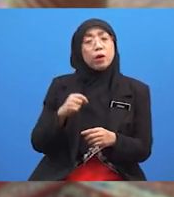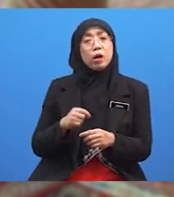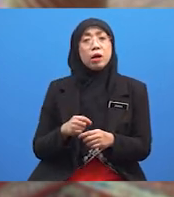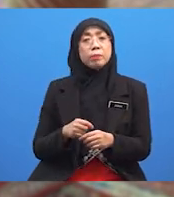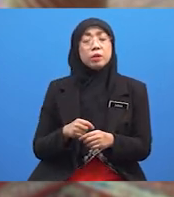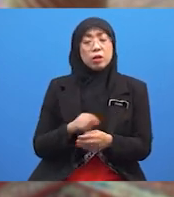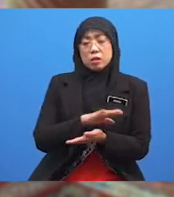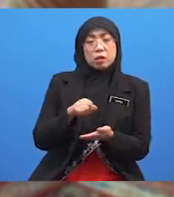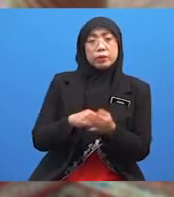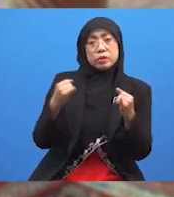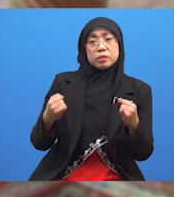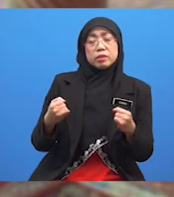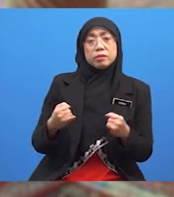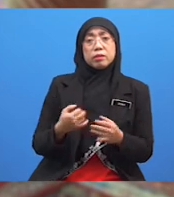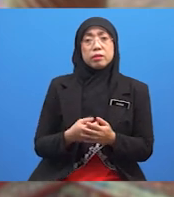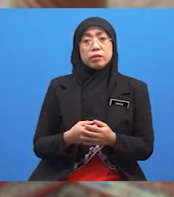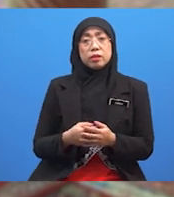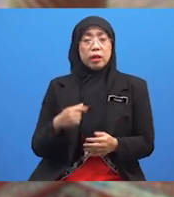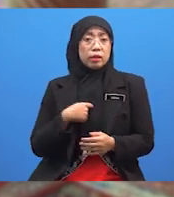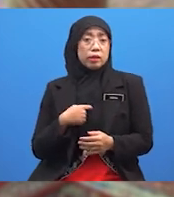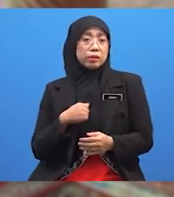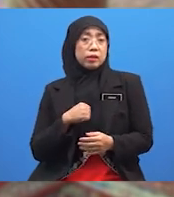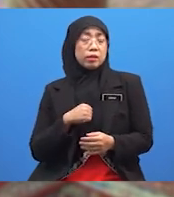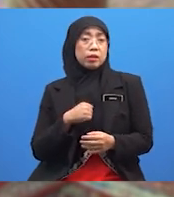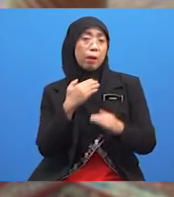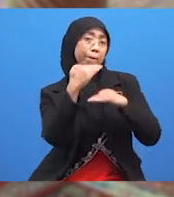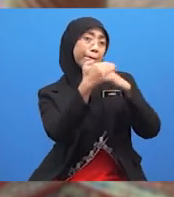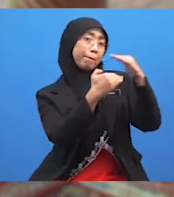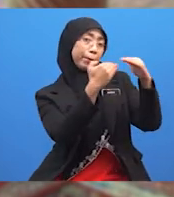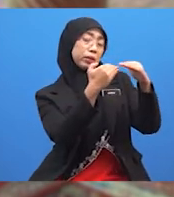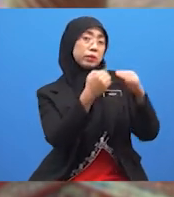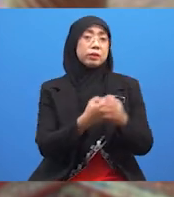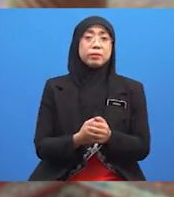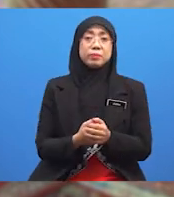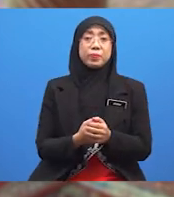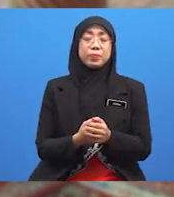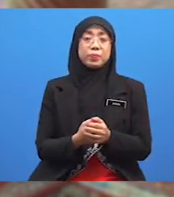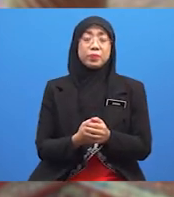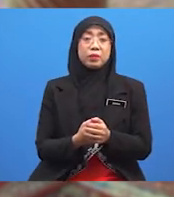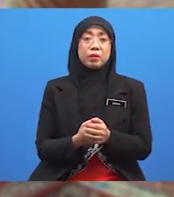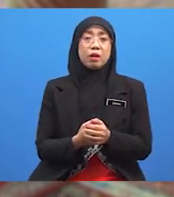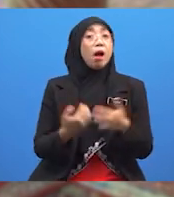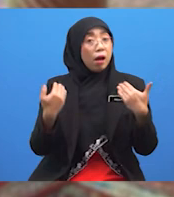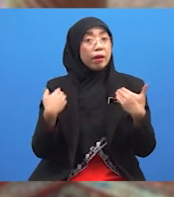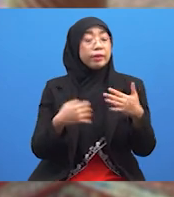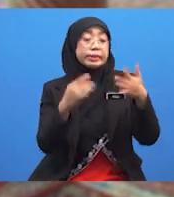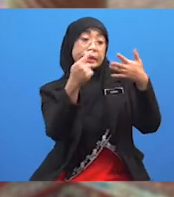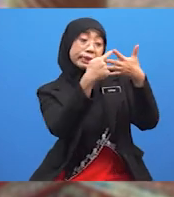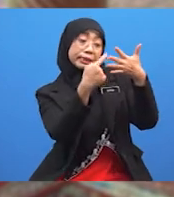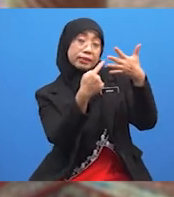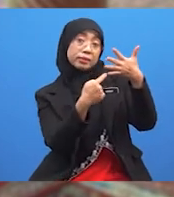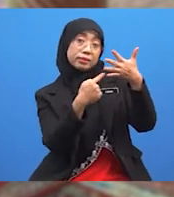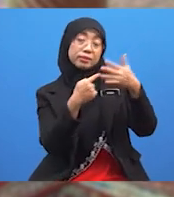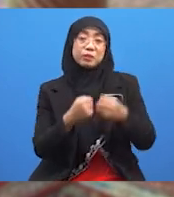sudah dibangunkan, nilai keinsanannya itu nanti akan memiliki ciri-ciri tertentu yang unggul serta